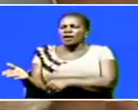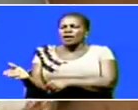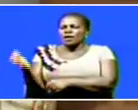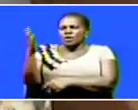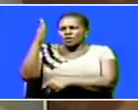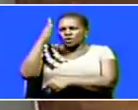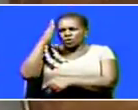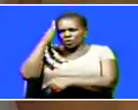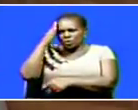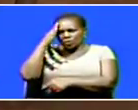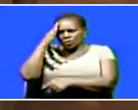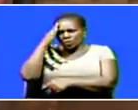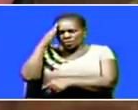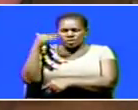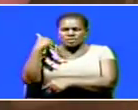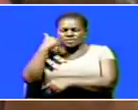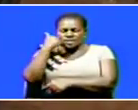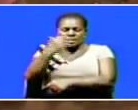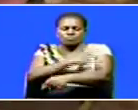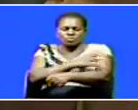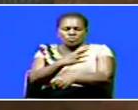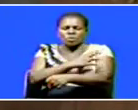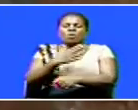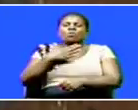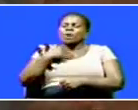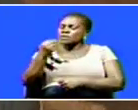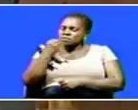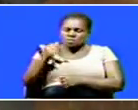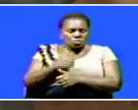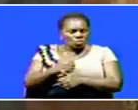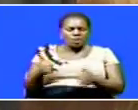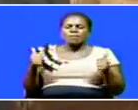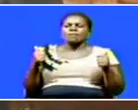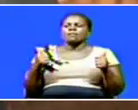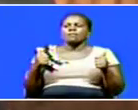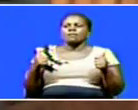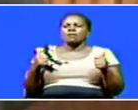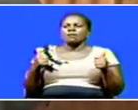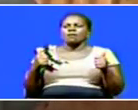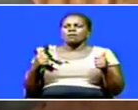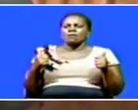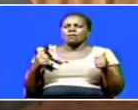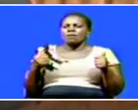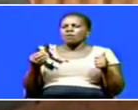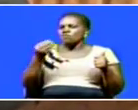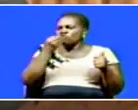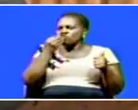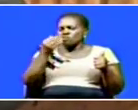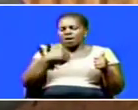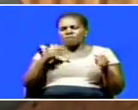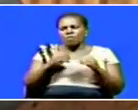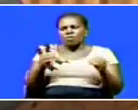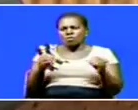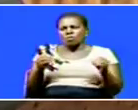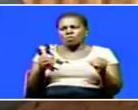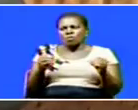Unajua hii nini ngoja hii sukari inataka mtu akule kila kitu. Shoshua naremewa na kukula, chauri ya kikula, uya